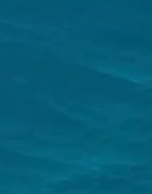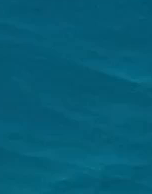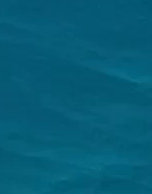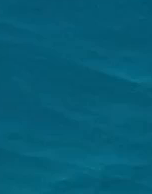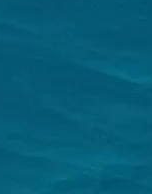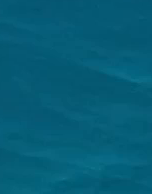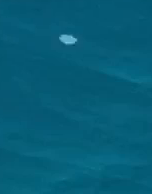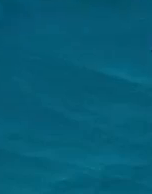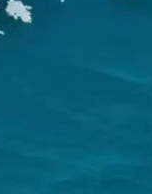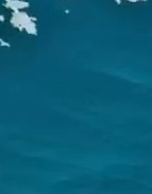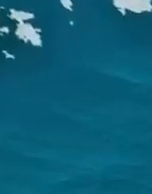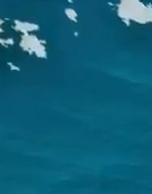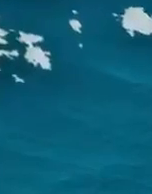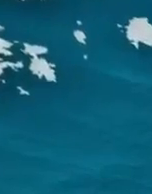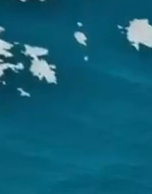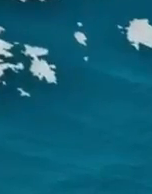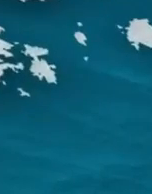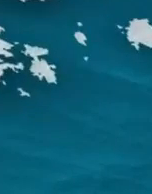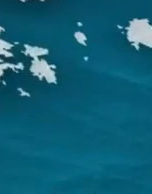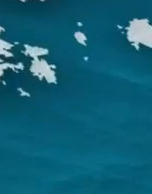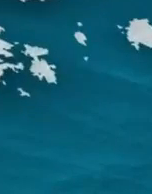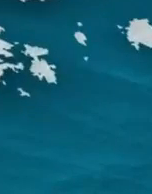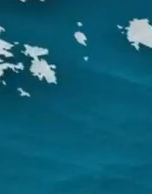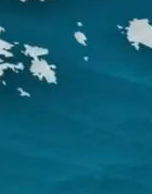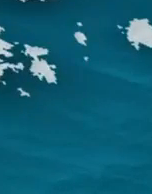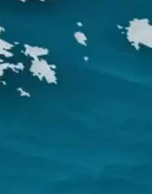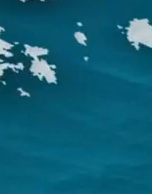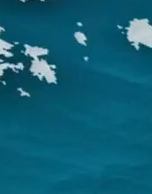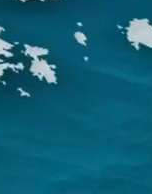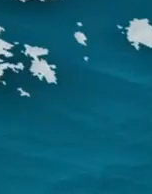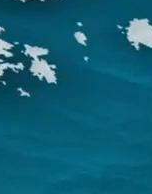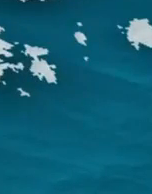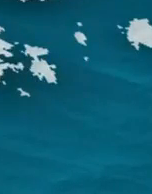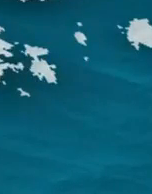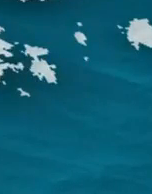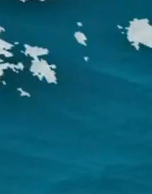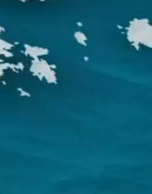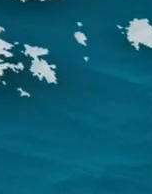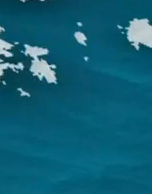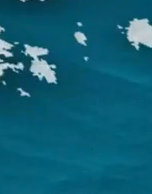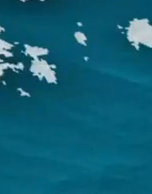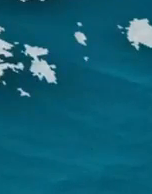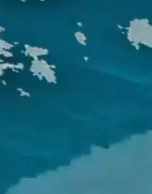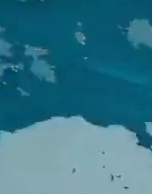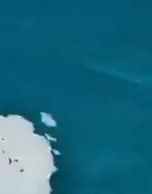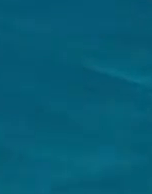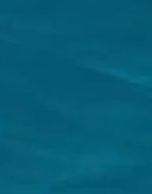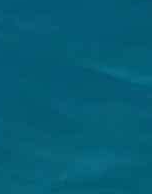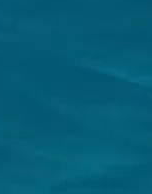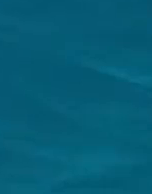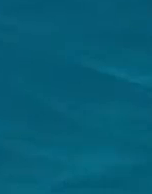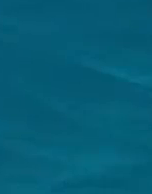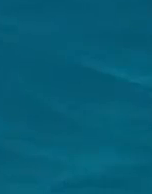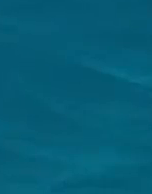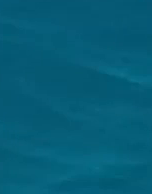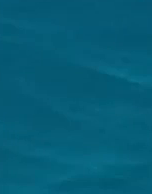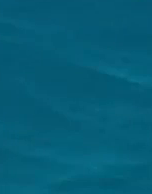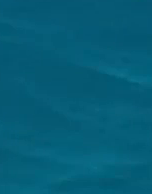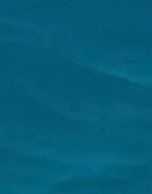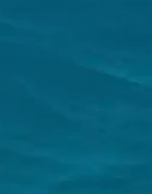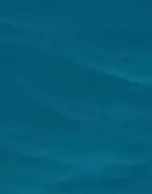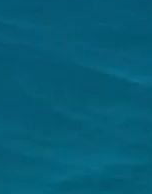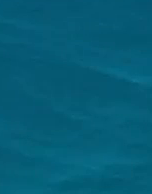21도까지 오르겠습니다. 신안을 비롯한 도서 지역은 14도에서 16도가 예상됩니다. 먼 바다를